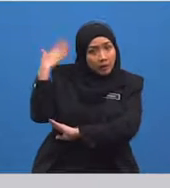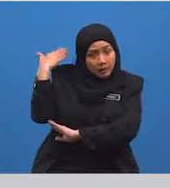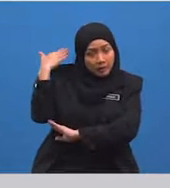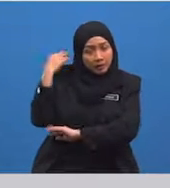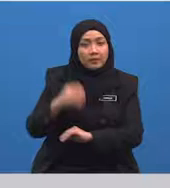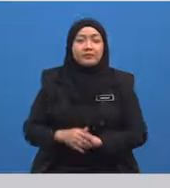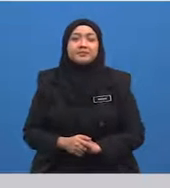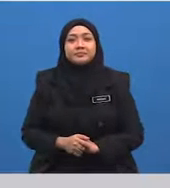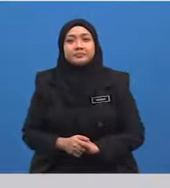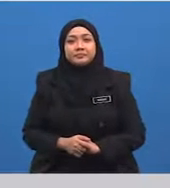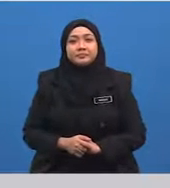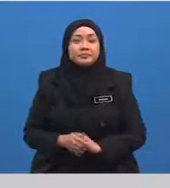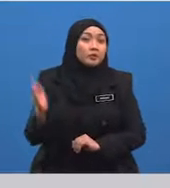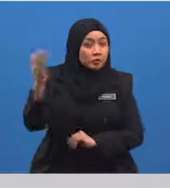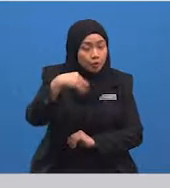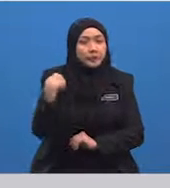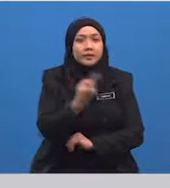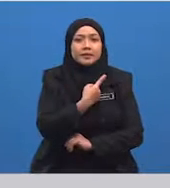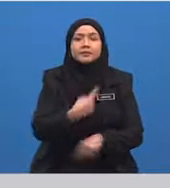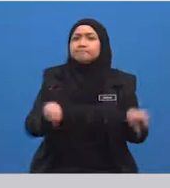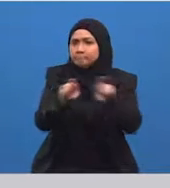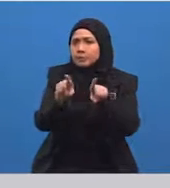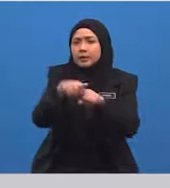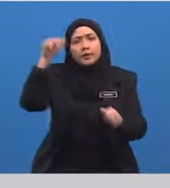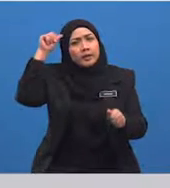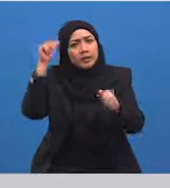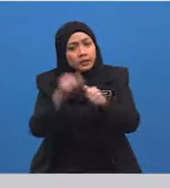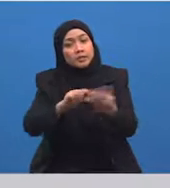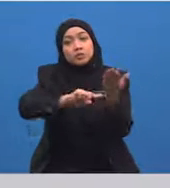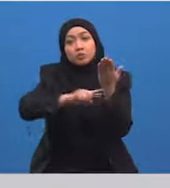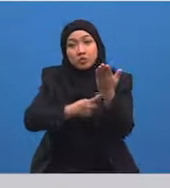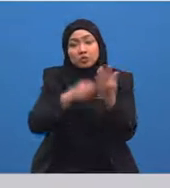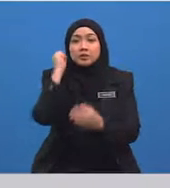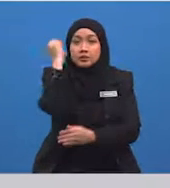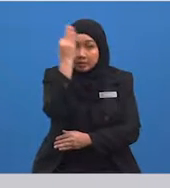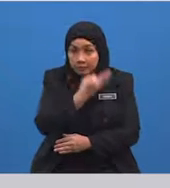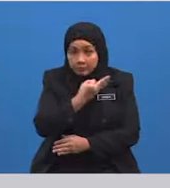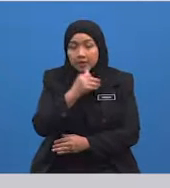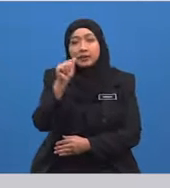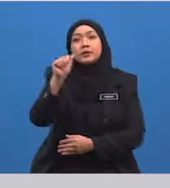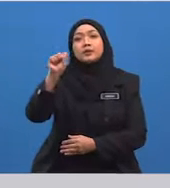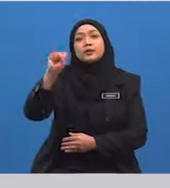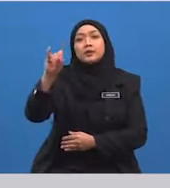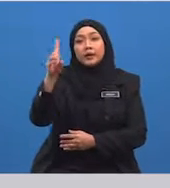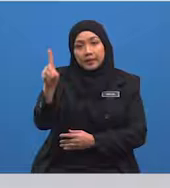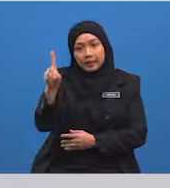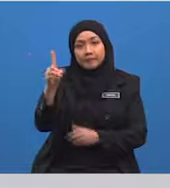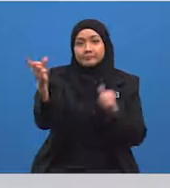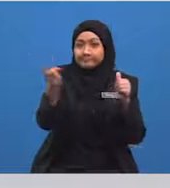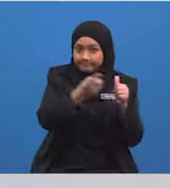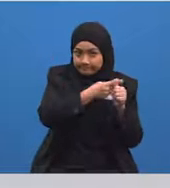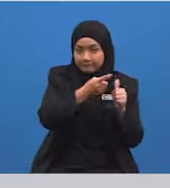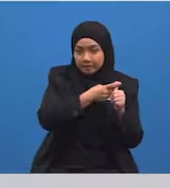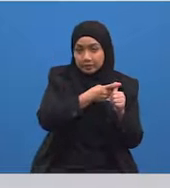Mari kita sama-sama imbas kembali sifat asid terlebih dahulu. Baik,